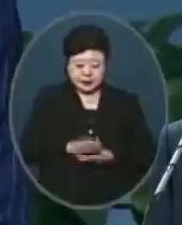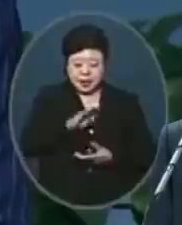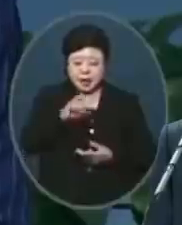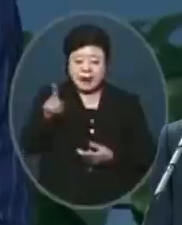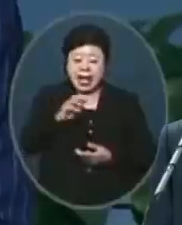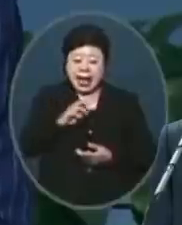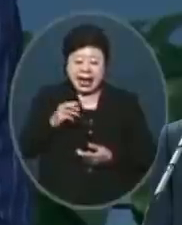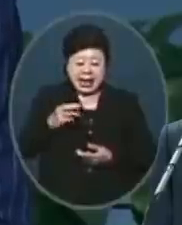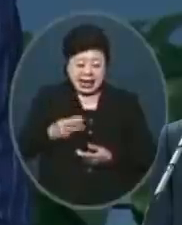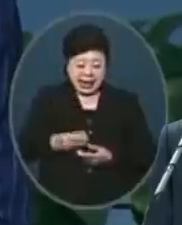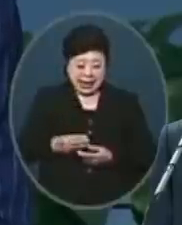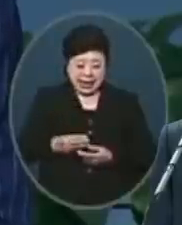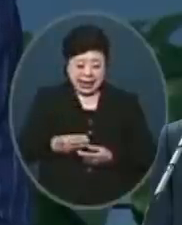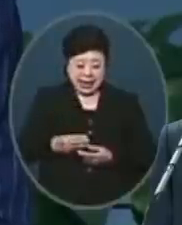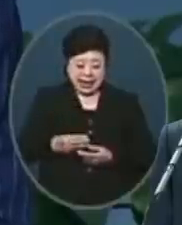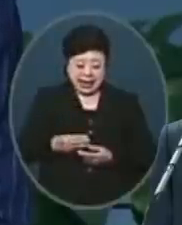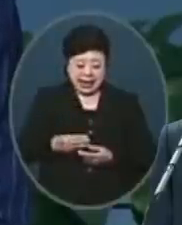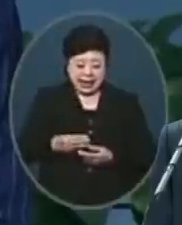바알의